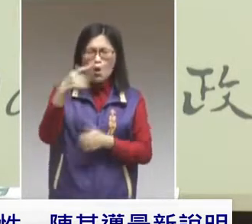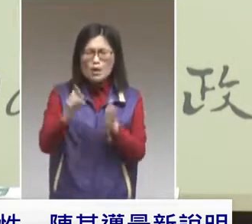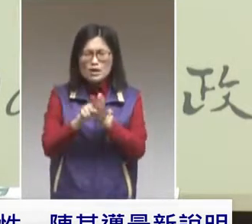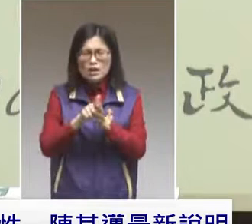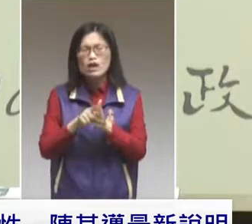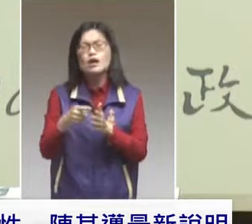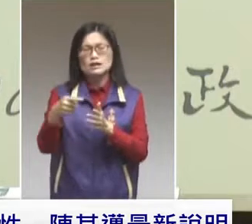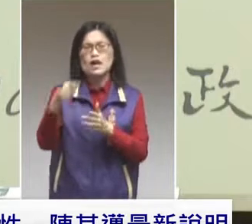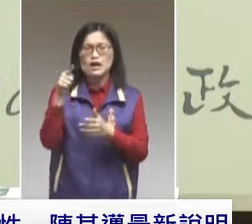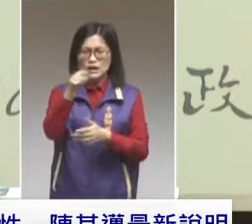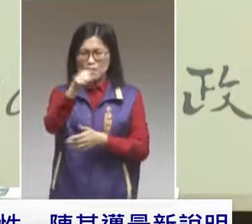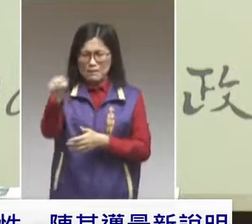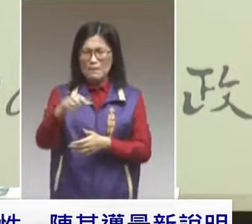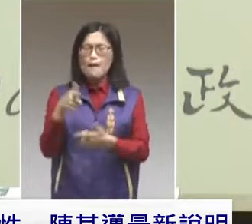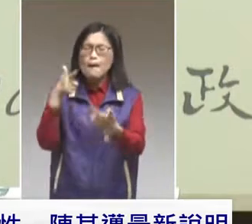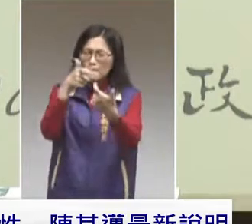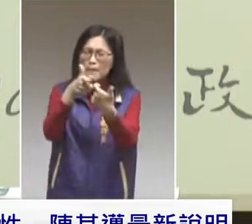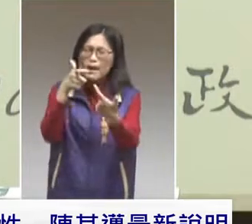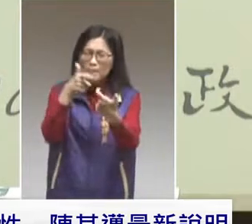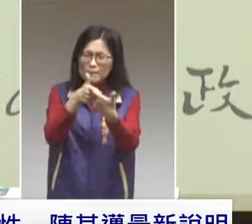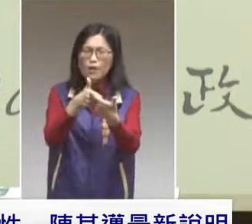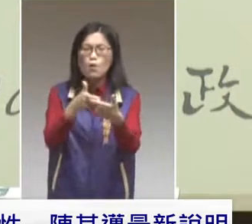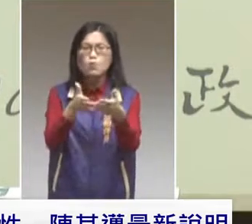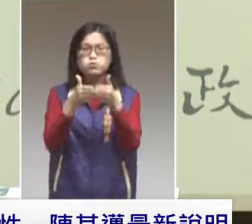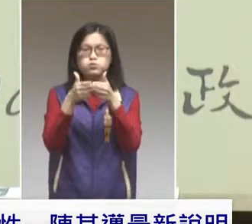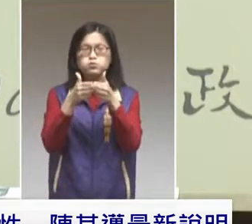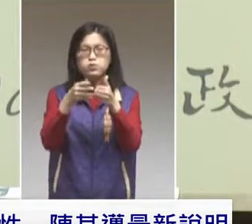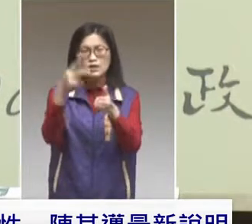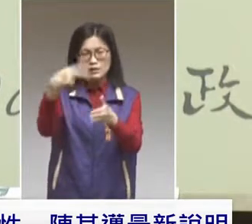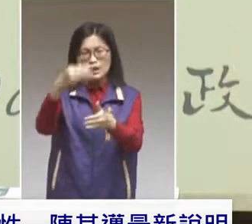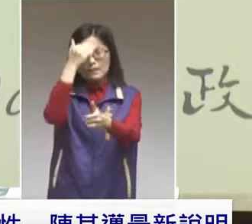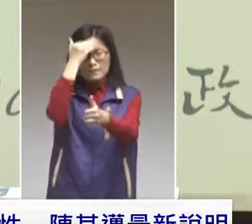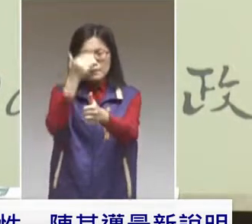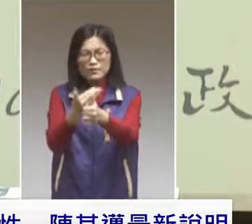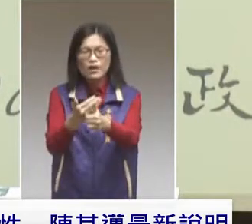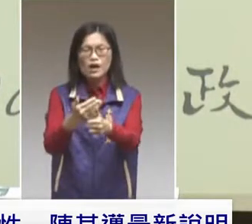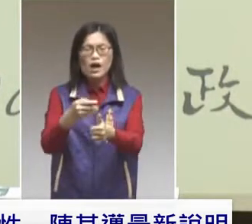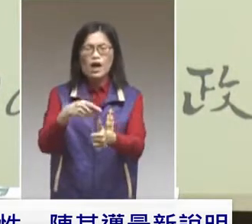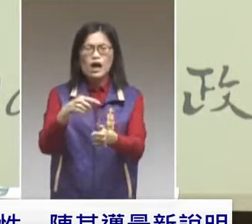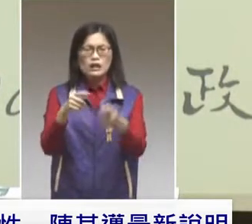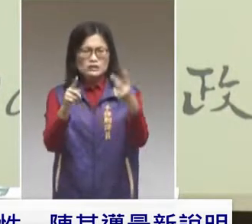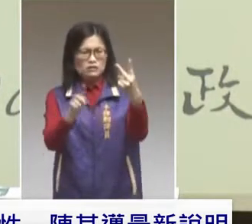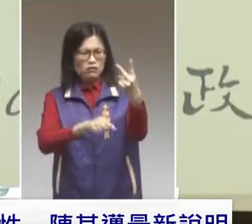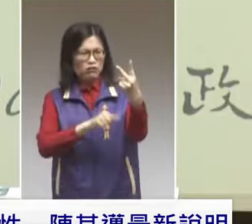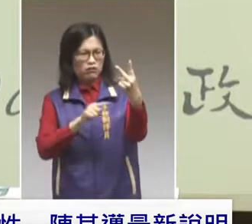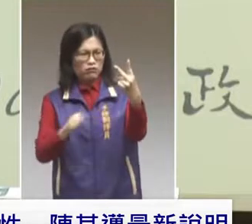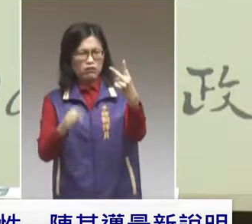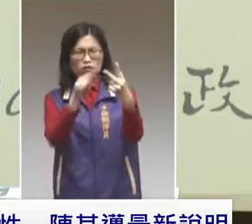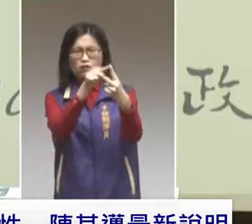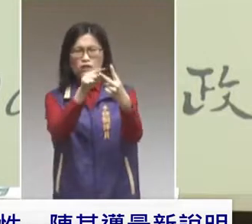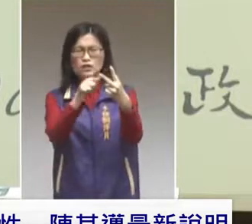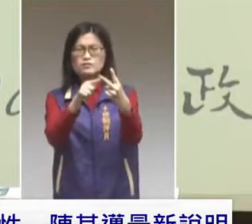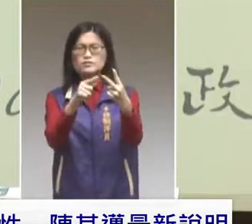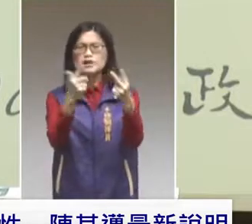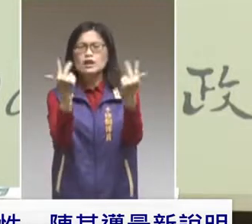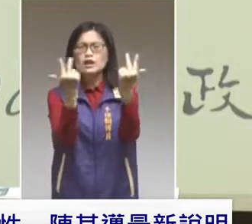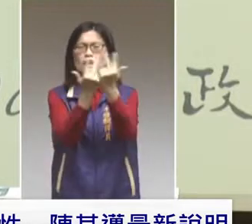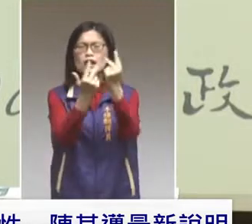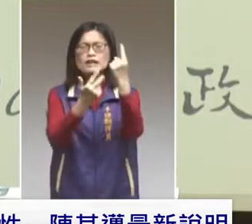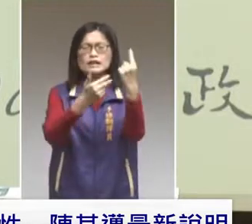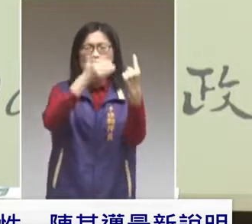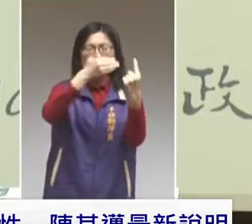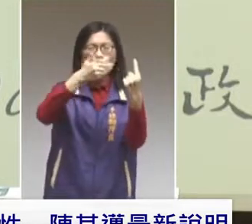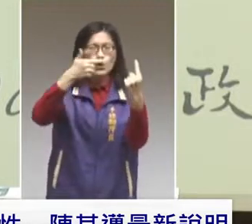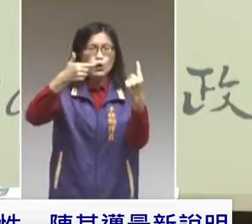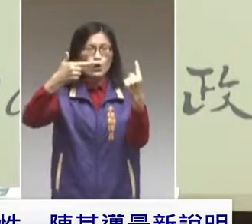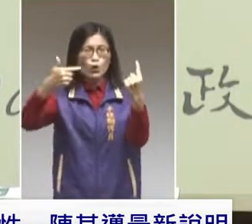时候，或者是我们在进行疫调的时候，也务必配合，好，这个部分还是要跟大家拜托。那相关两位